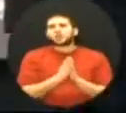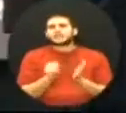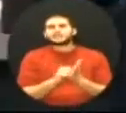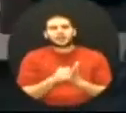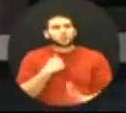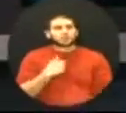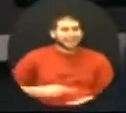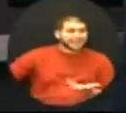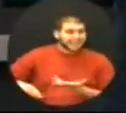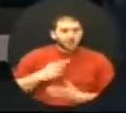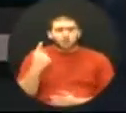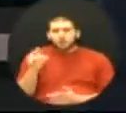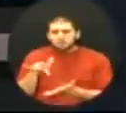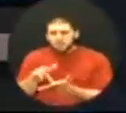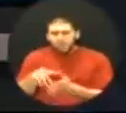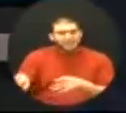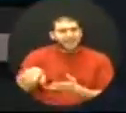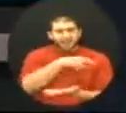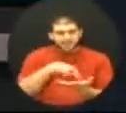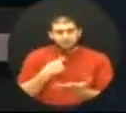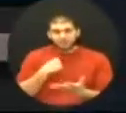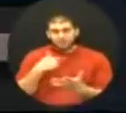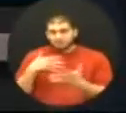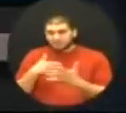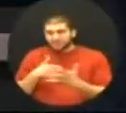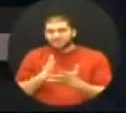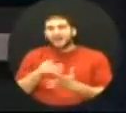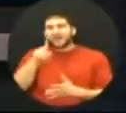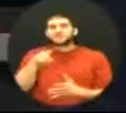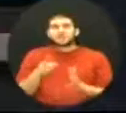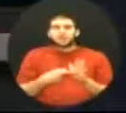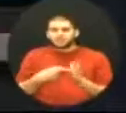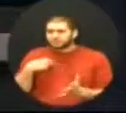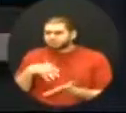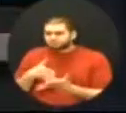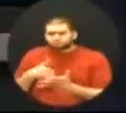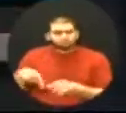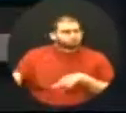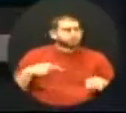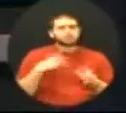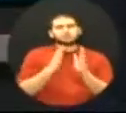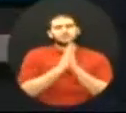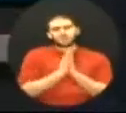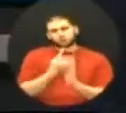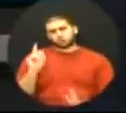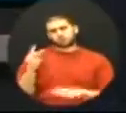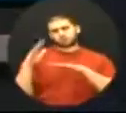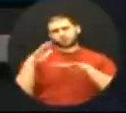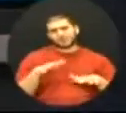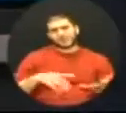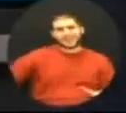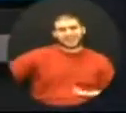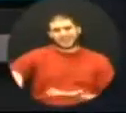חושב שהכיכר שכל משבצת, בכיכר שאני מדדתי אותה אלפי פעמים במור רגליי, אני מבקשת שכולם יגיעו לכיכר